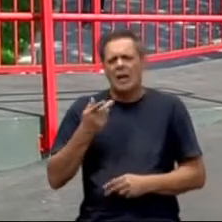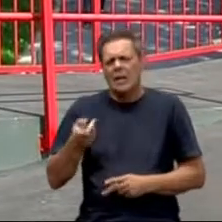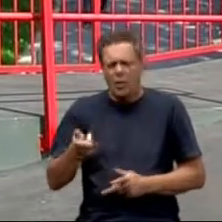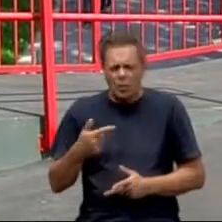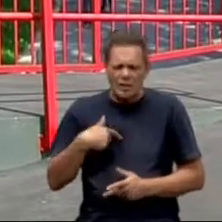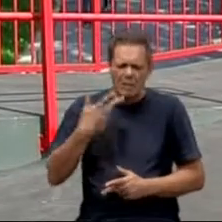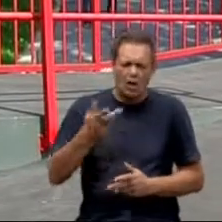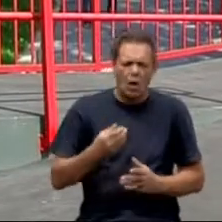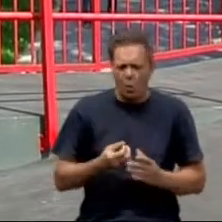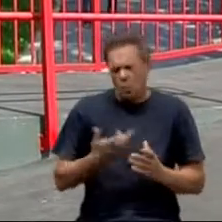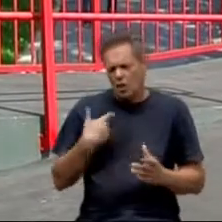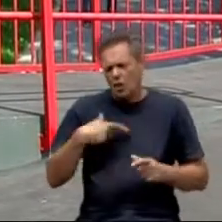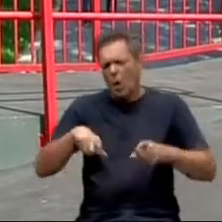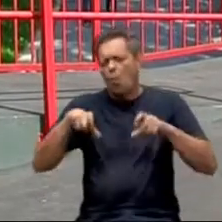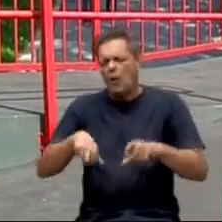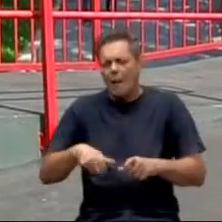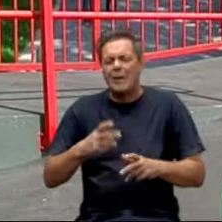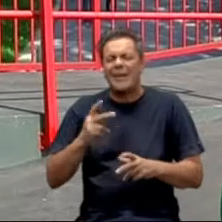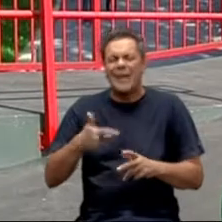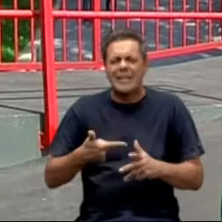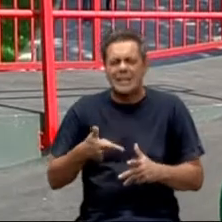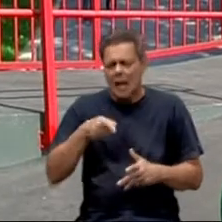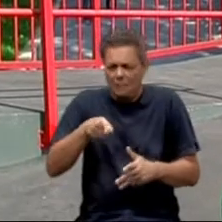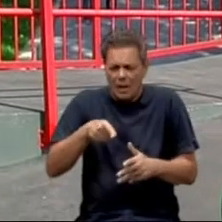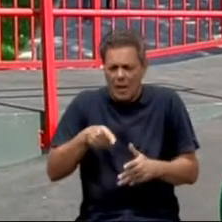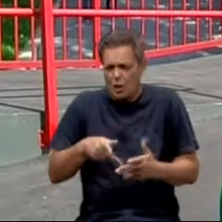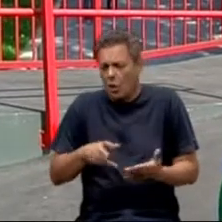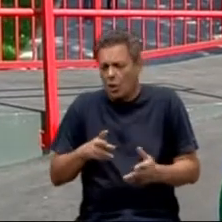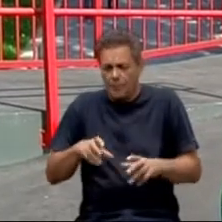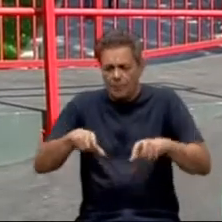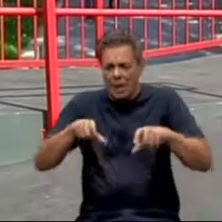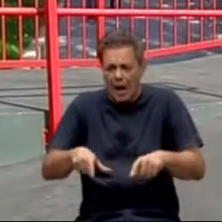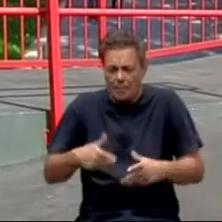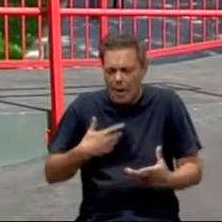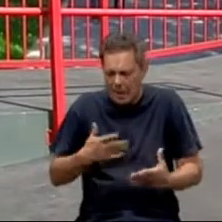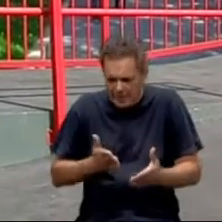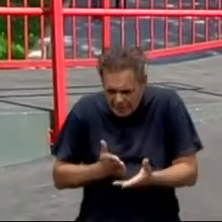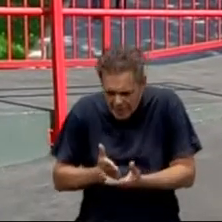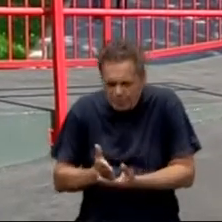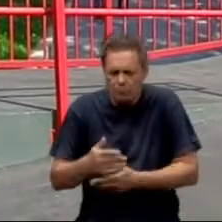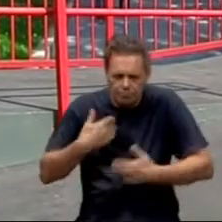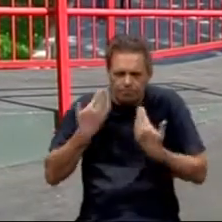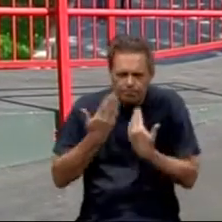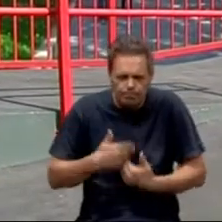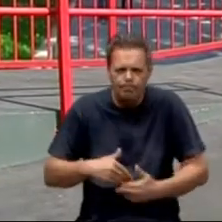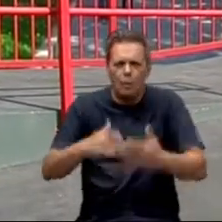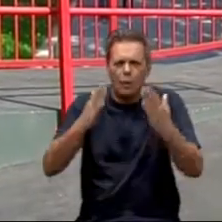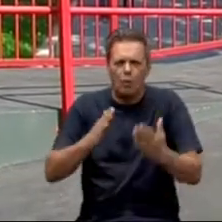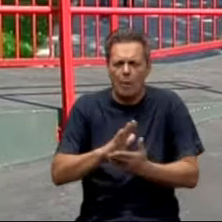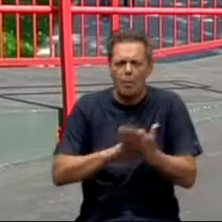kamp Kresnica i iz tog kampa su se nekako pokrenula skupina mladih koja je kasnije, to jest prije